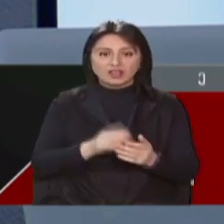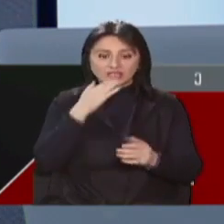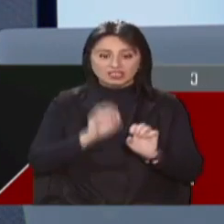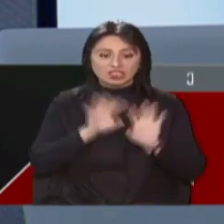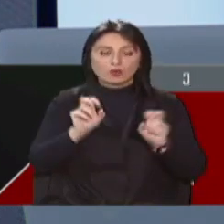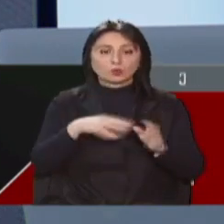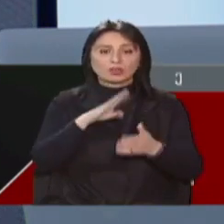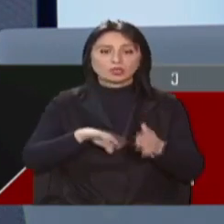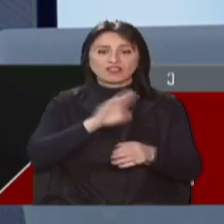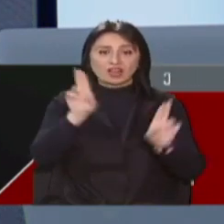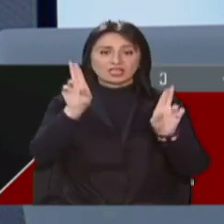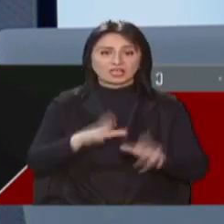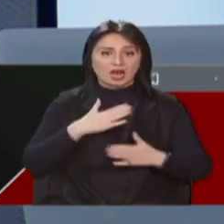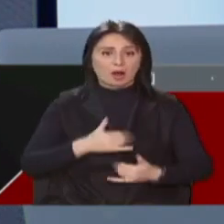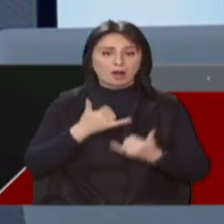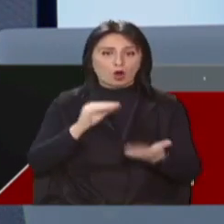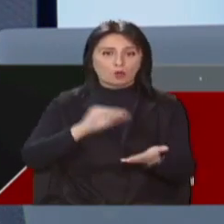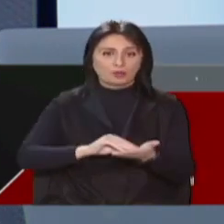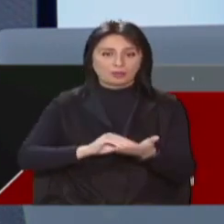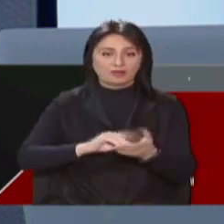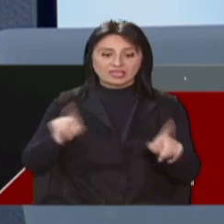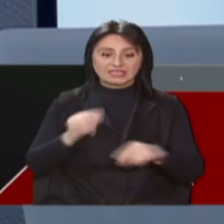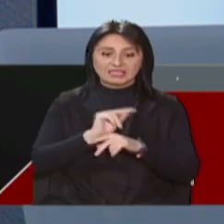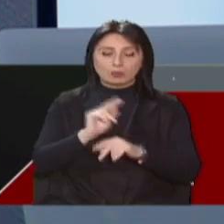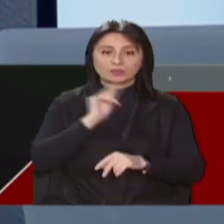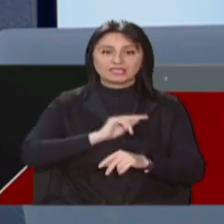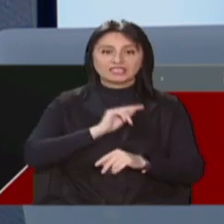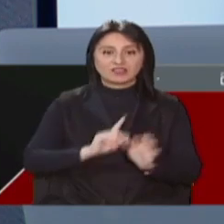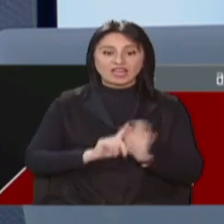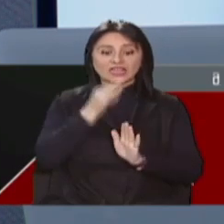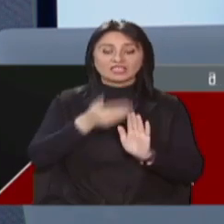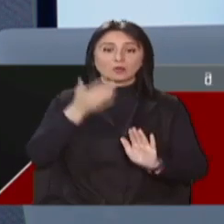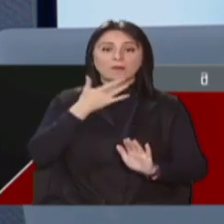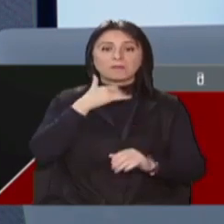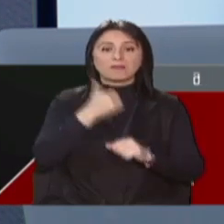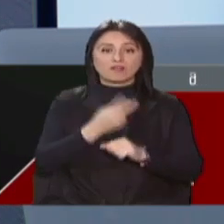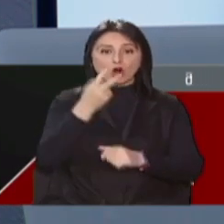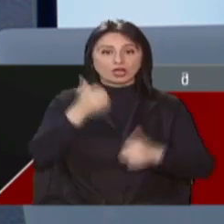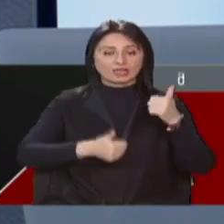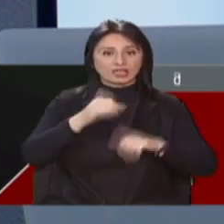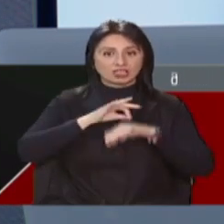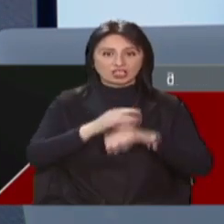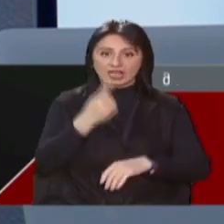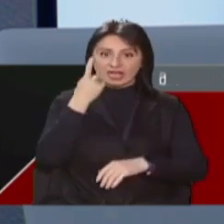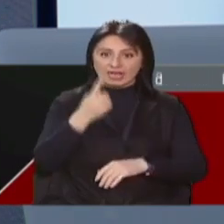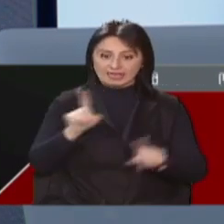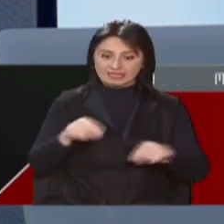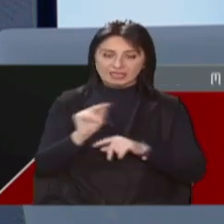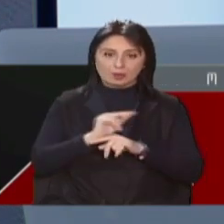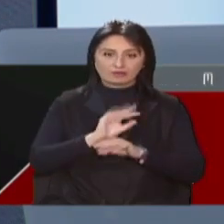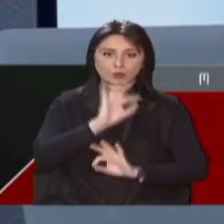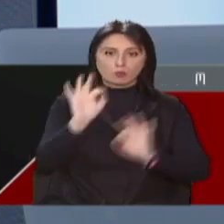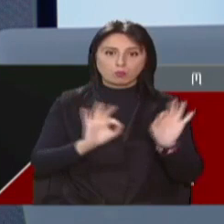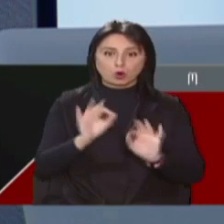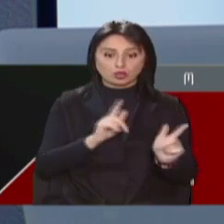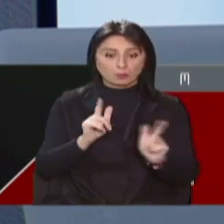შადრევანი უსაფრთხოების ყველა სტანდარტს აკმაყოფილებდა. Სარეაბილიტაციო სამუშაოების დაწყებამდე მერიაში ორი ტენდერი ჩატარდა, ერთი სარეაბილიტაციო